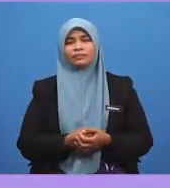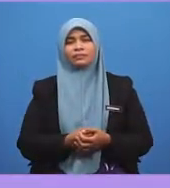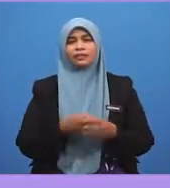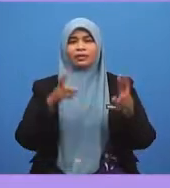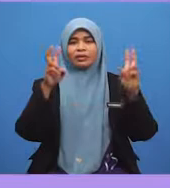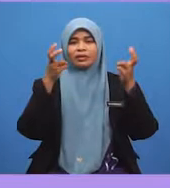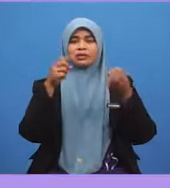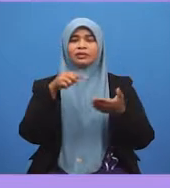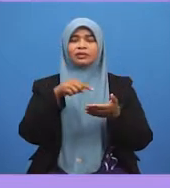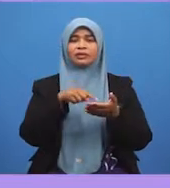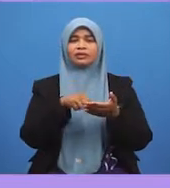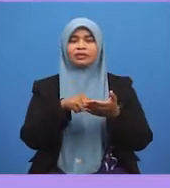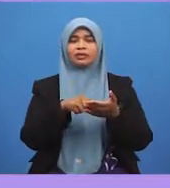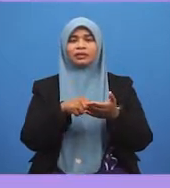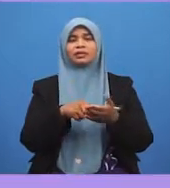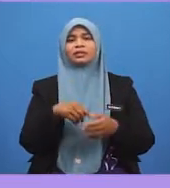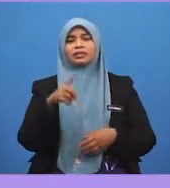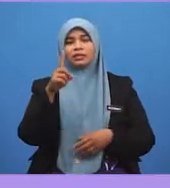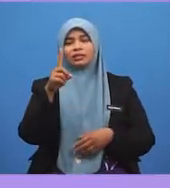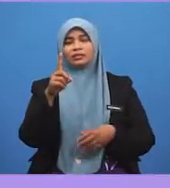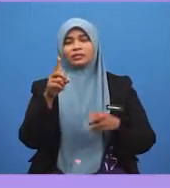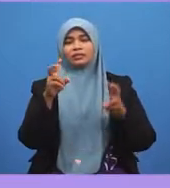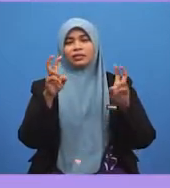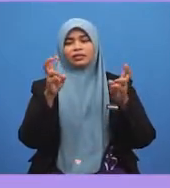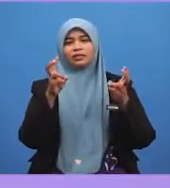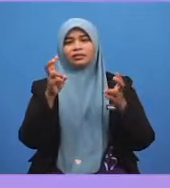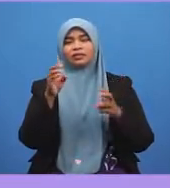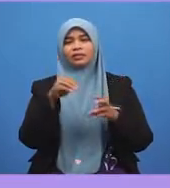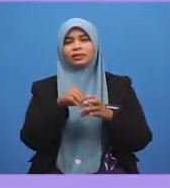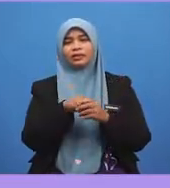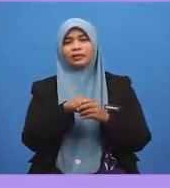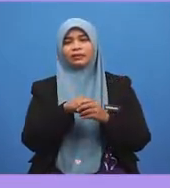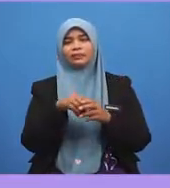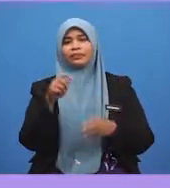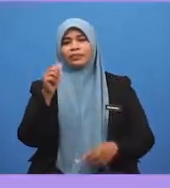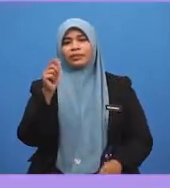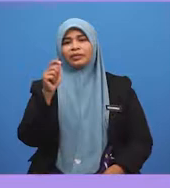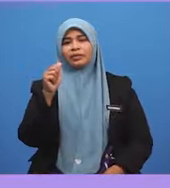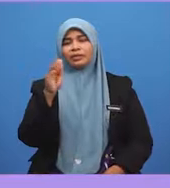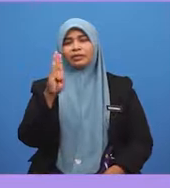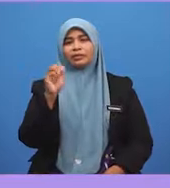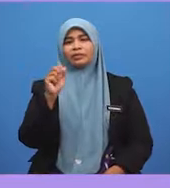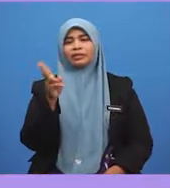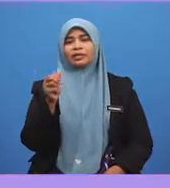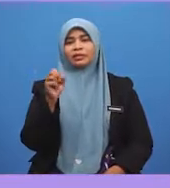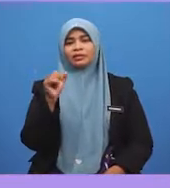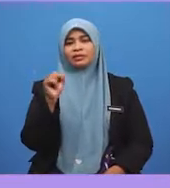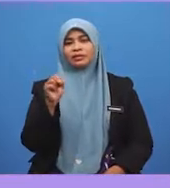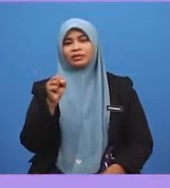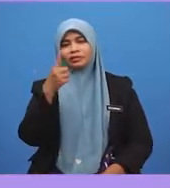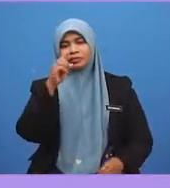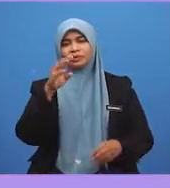Tajuk ini merupakan salah satu daripada aspek tata bahasa yang perlu murid-murid